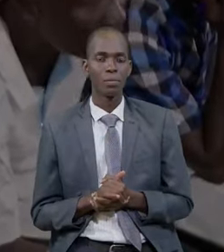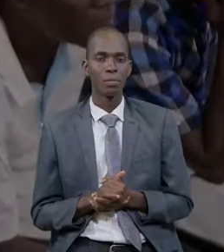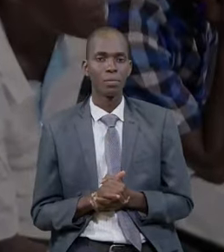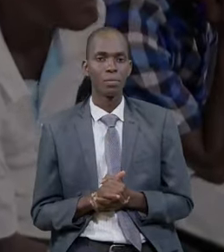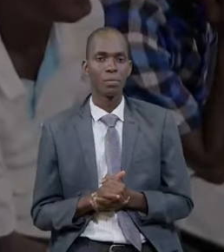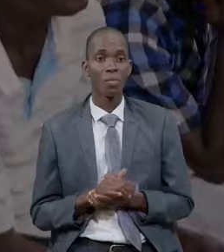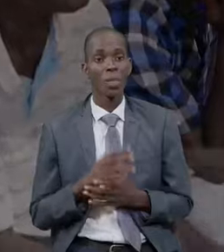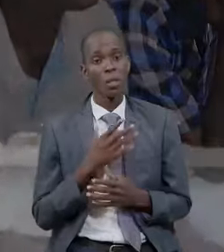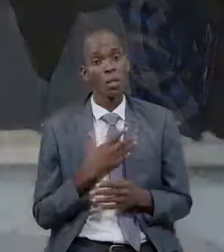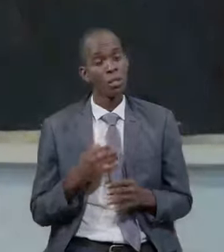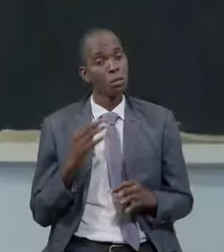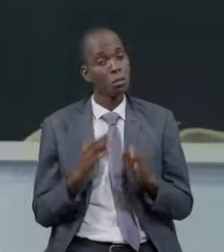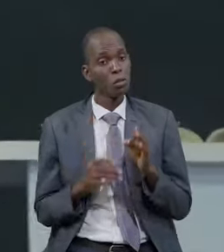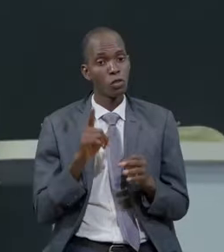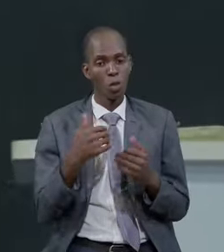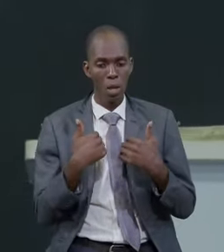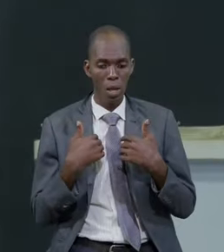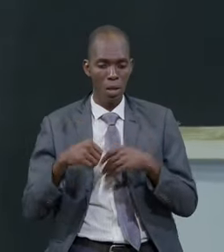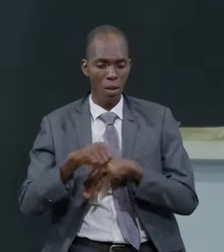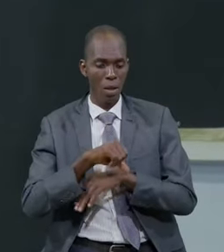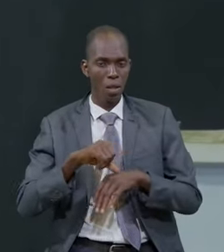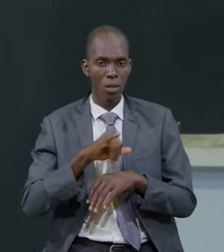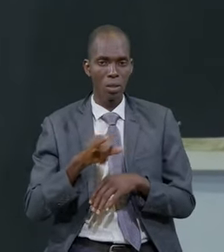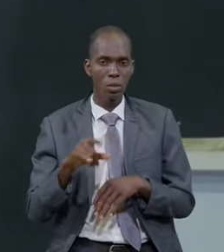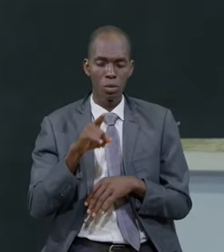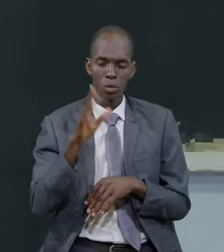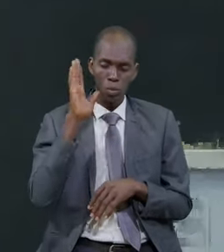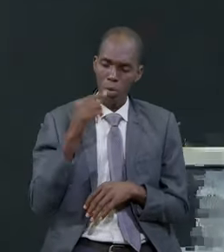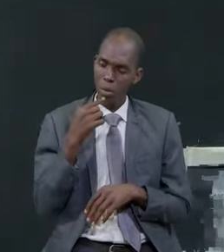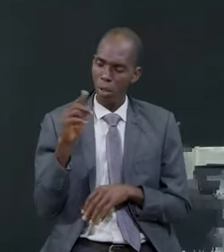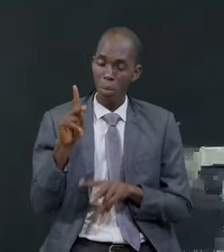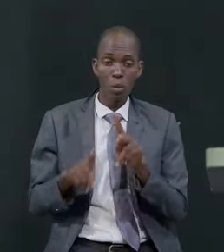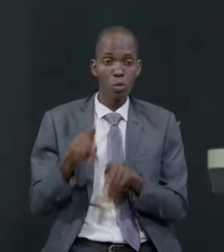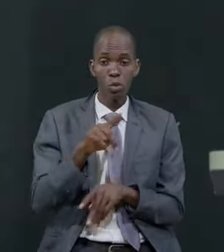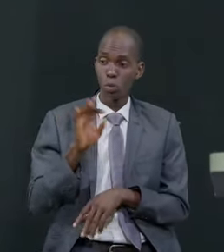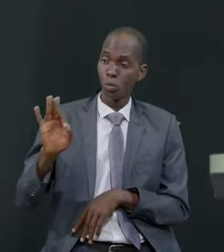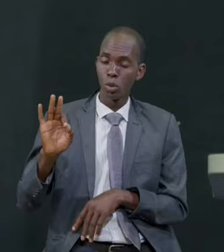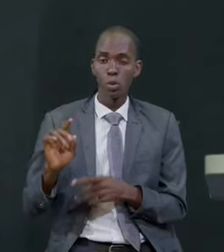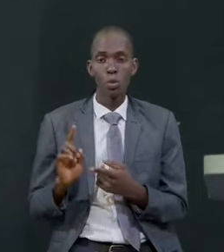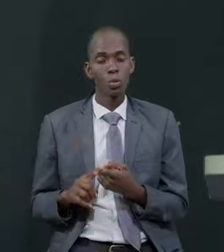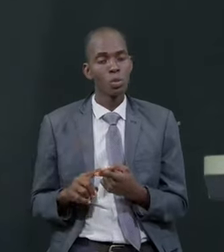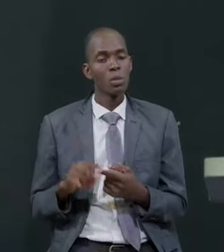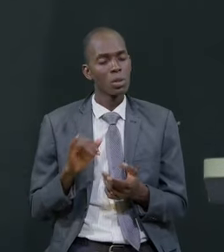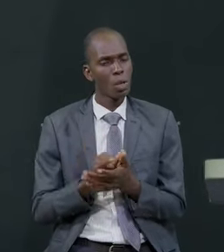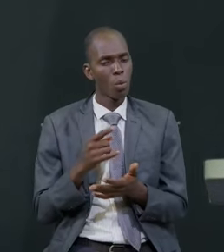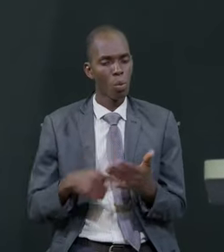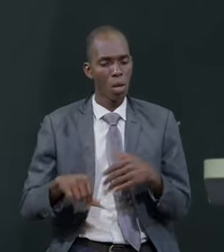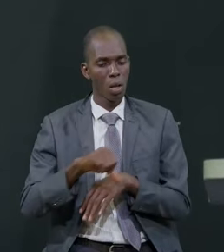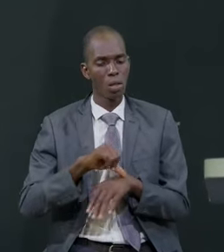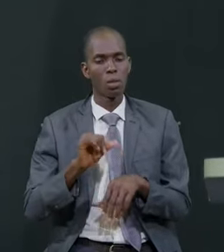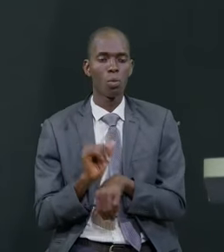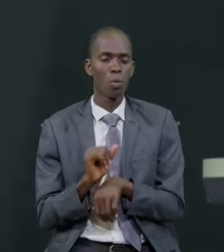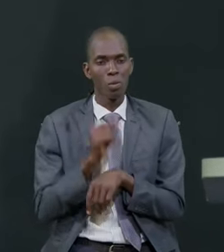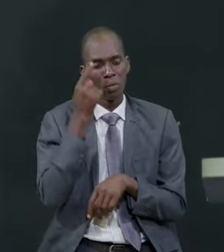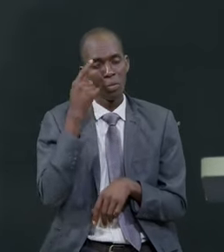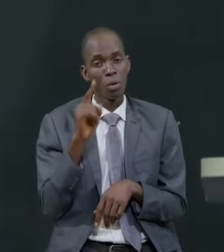Et si tu as l'onction, tu dois pouvoir dire aux gens à qui tu prêches. C'est ce que l'onction fait. L'onction ne